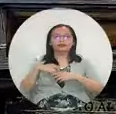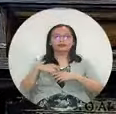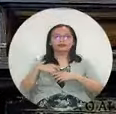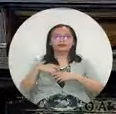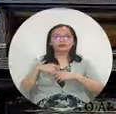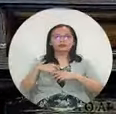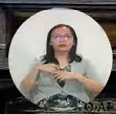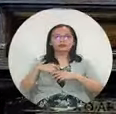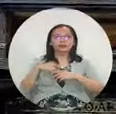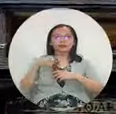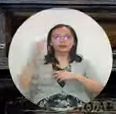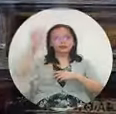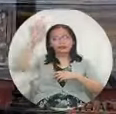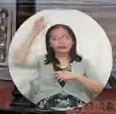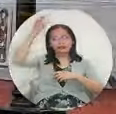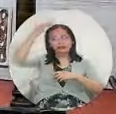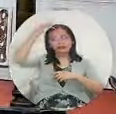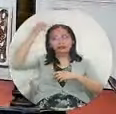giimbitar ang Muslim nga sa kwan?